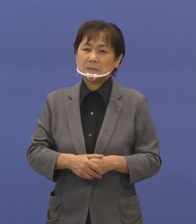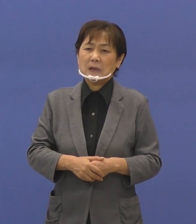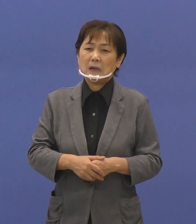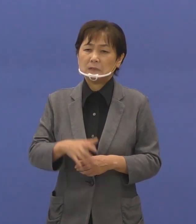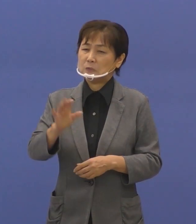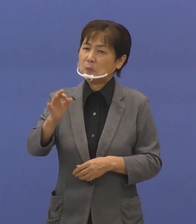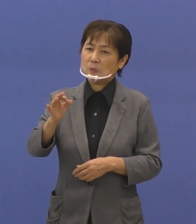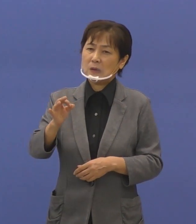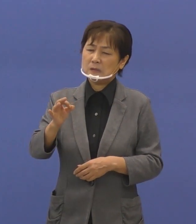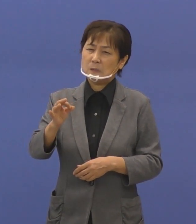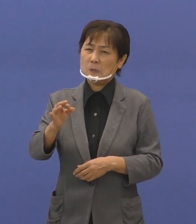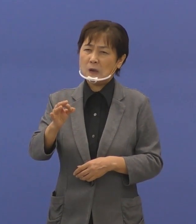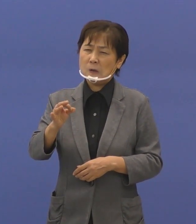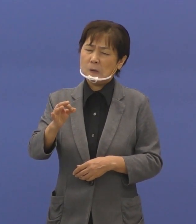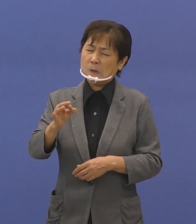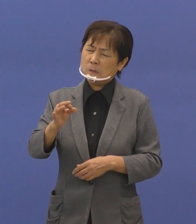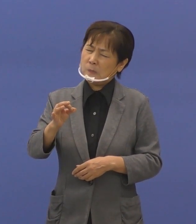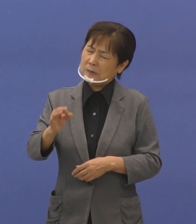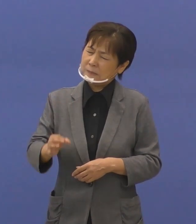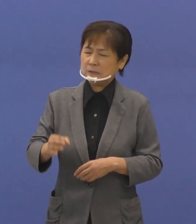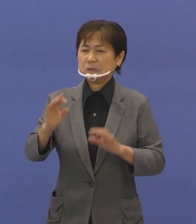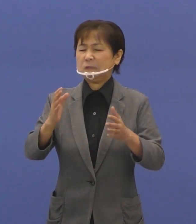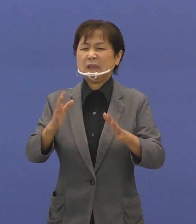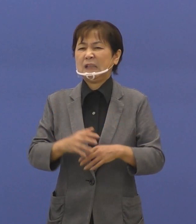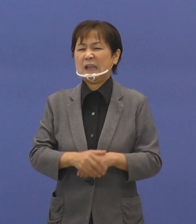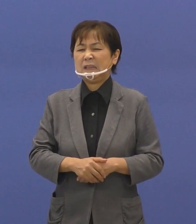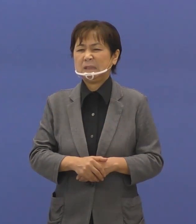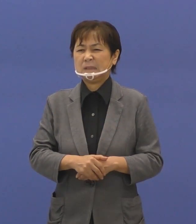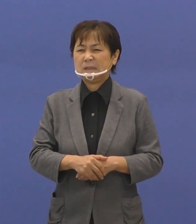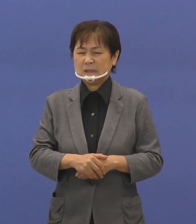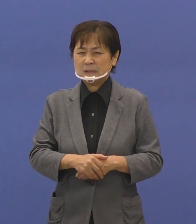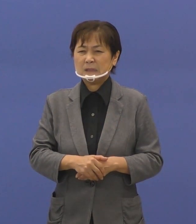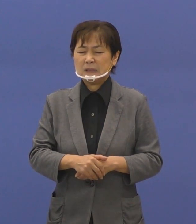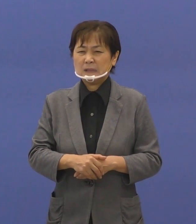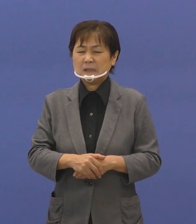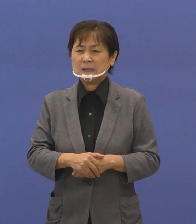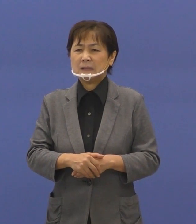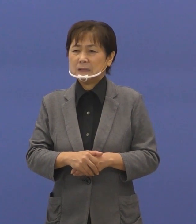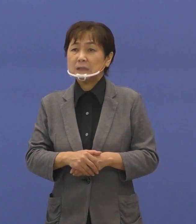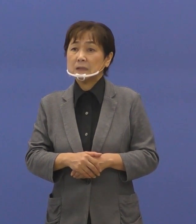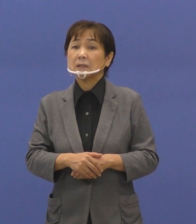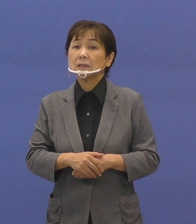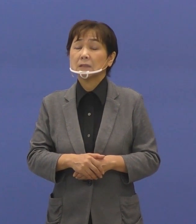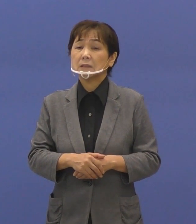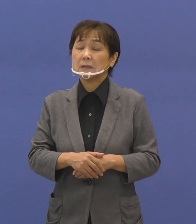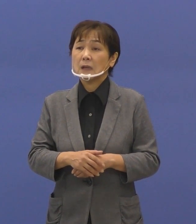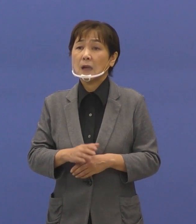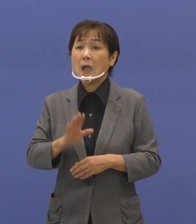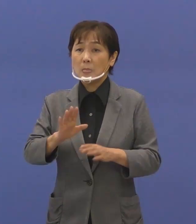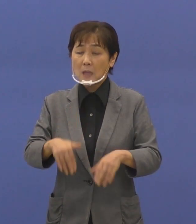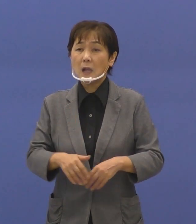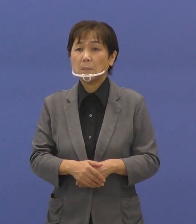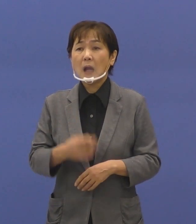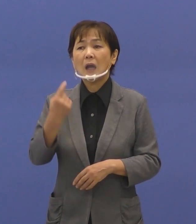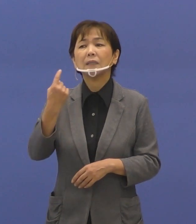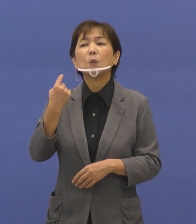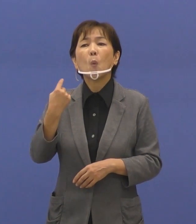くない回数での、まあ、賄賂があったということなんですけれども、まあ、昨日もコメントを出してい